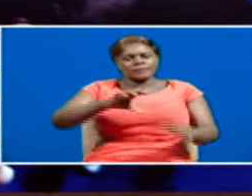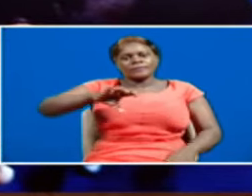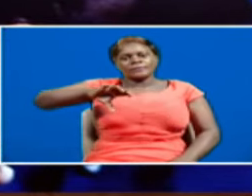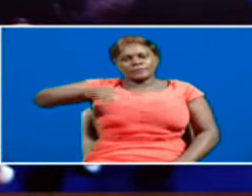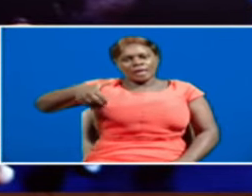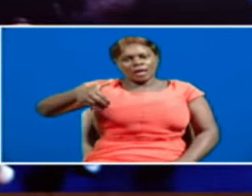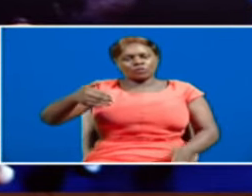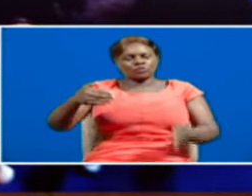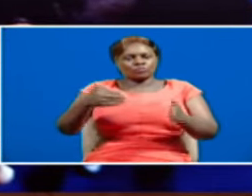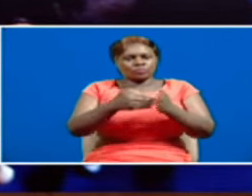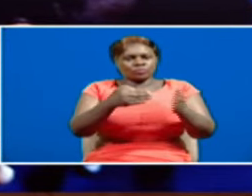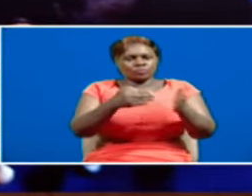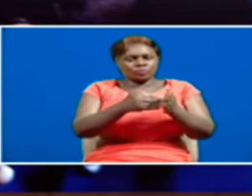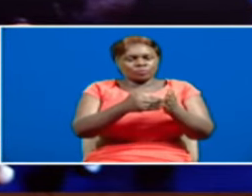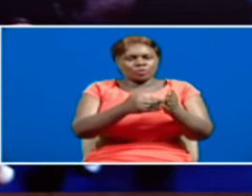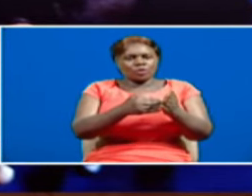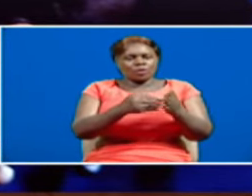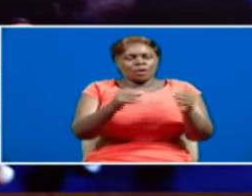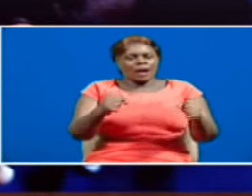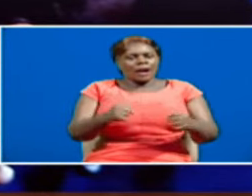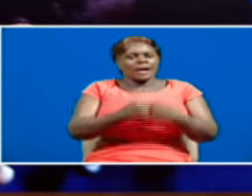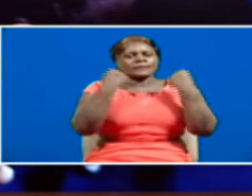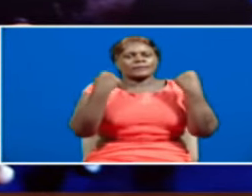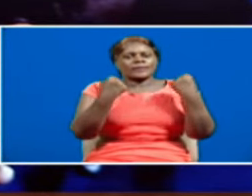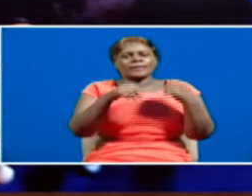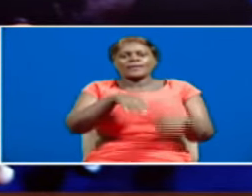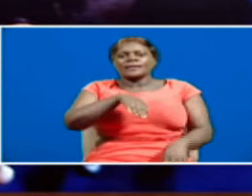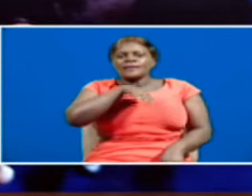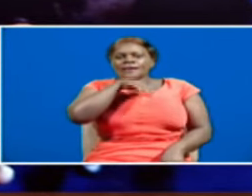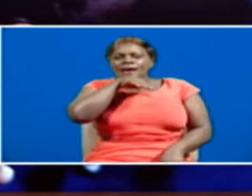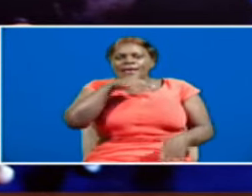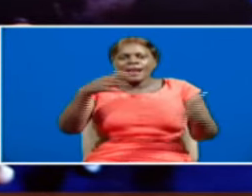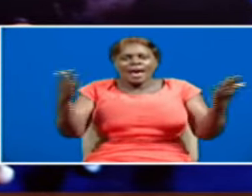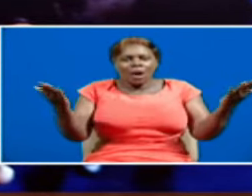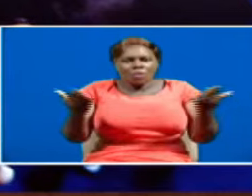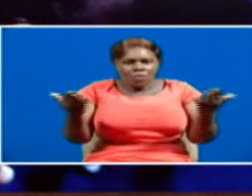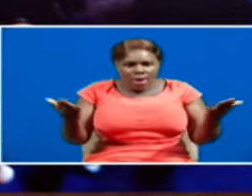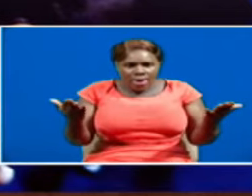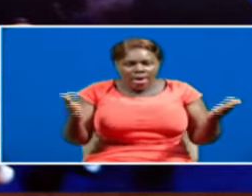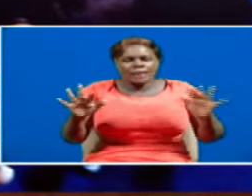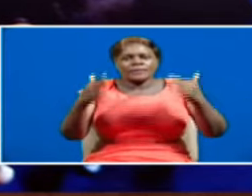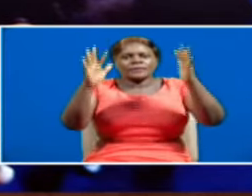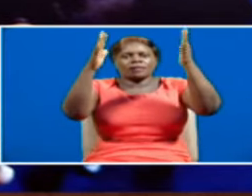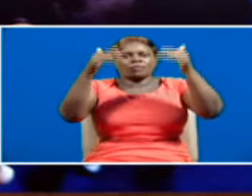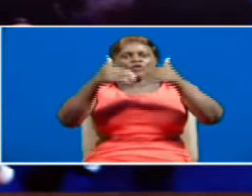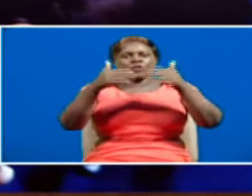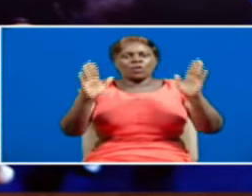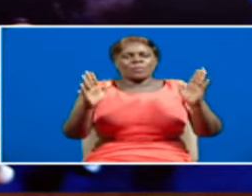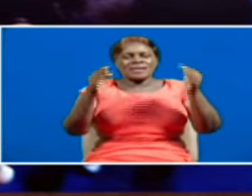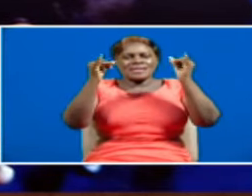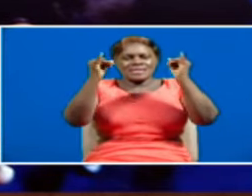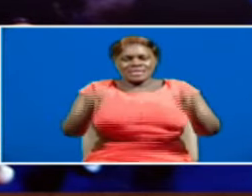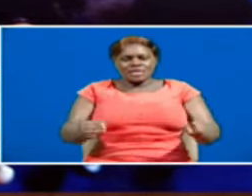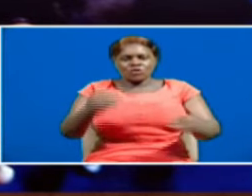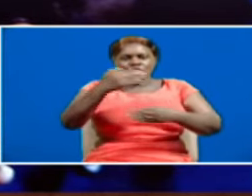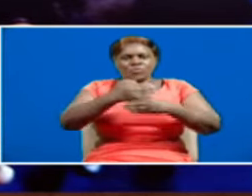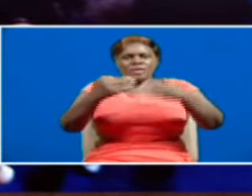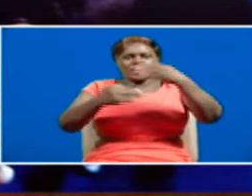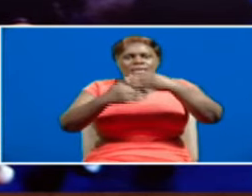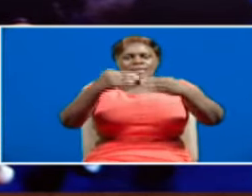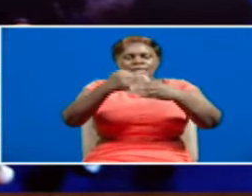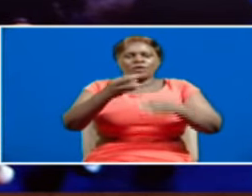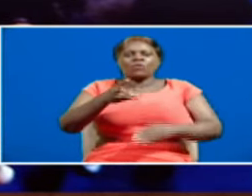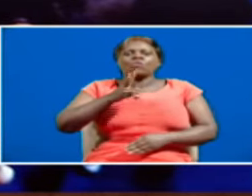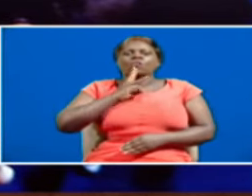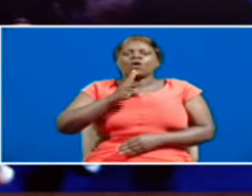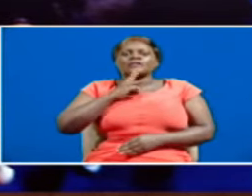ili kuzuia mikasa na majanga. Raila, ambaye alikuwa anazungumza alipohudhuria hafla ya ufunguzi wa jengo jipya la shirika la